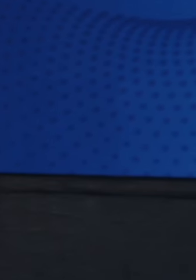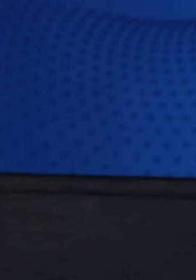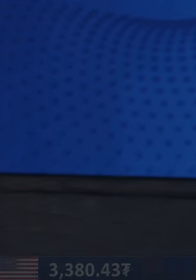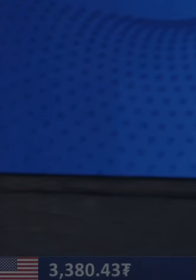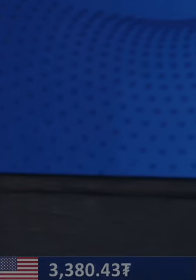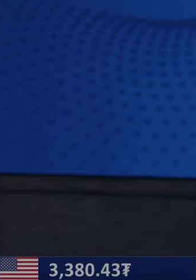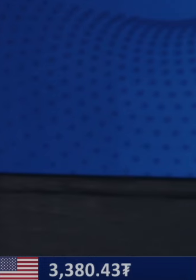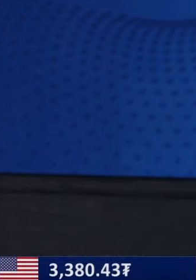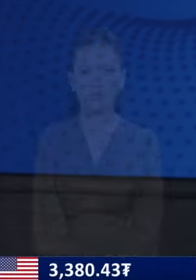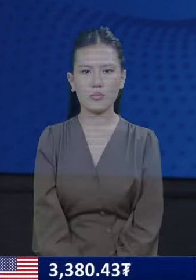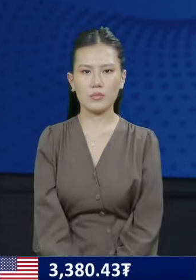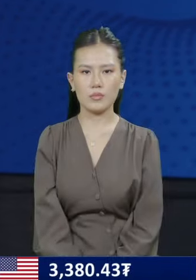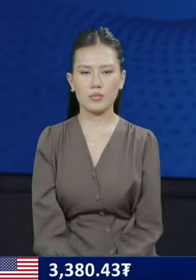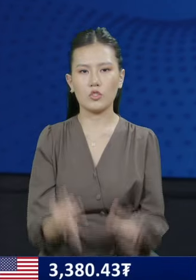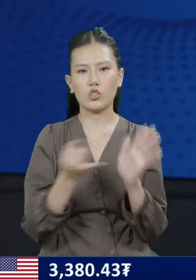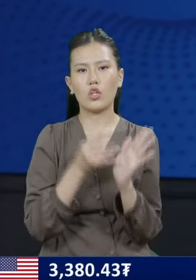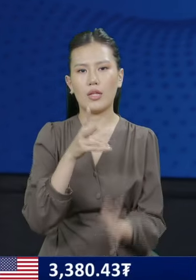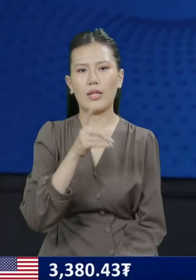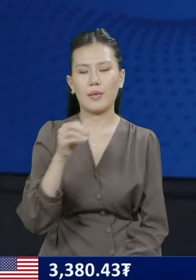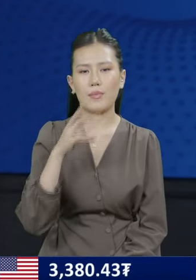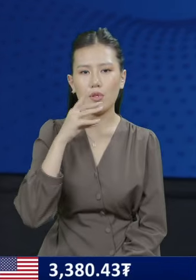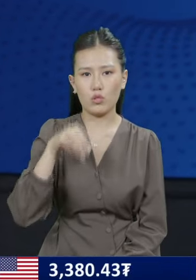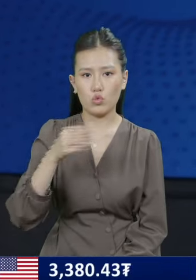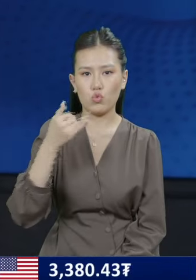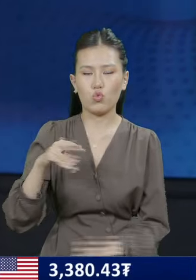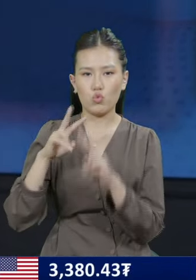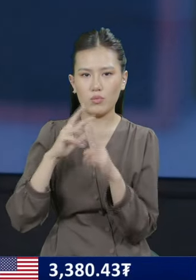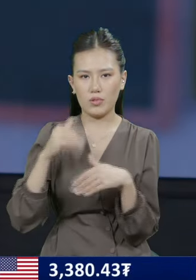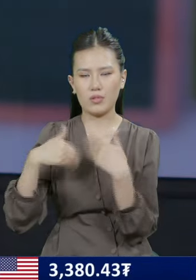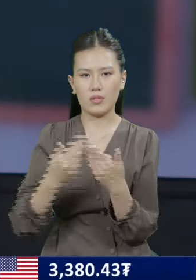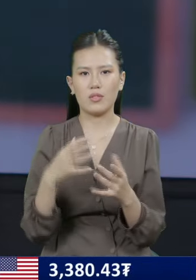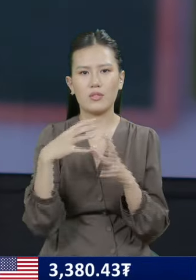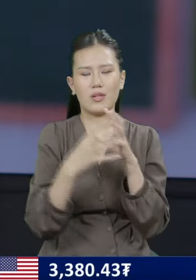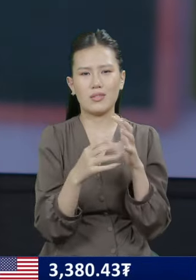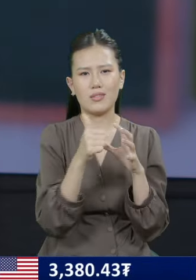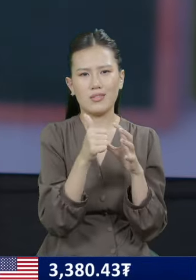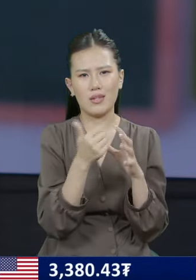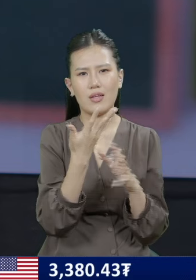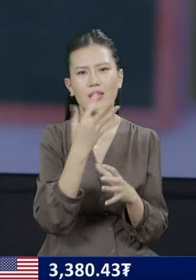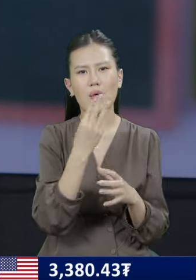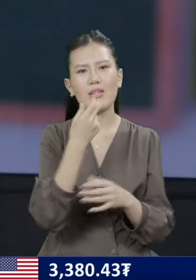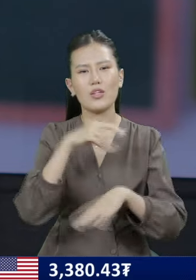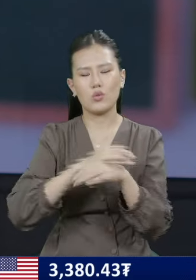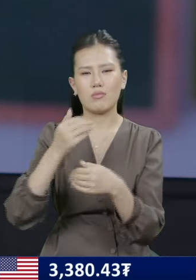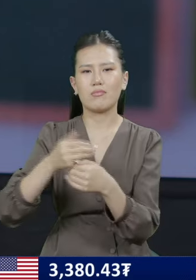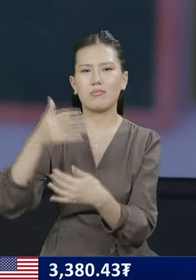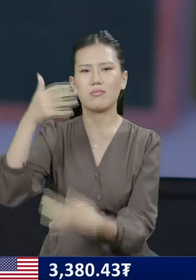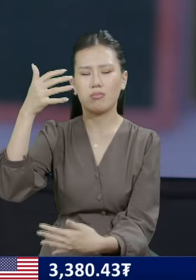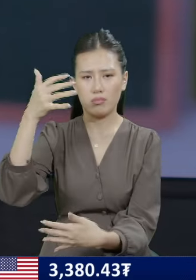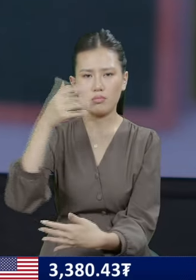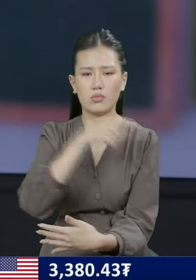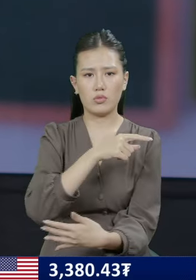Талаар мэдээллийн хөтөлбөр студиэс шууд үргэлжилж байна. Дэлхийн шилдэг 50 их сургуульд багтдаг 2 ч их сургуульд шинжлэх ухааны магистр хамгаалсан